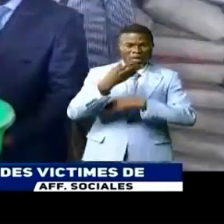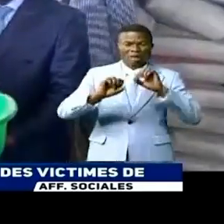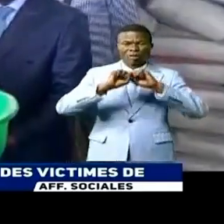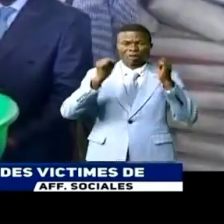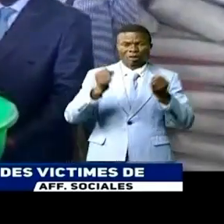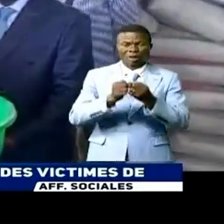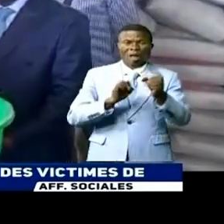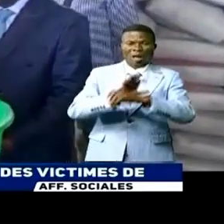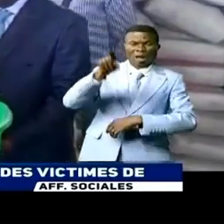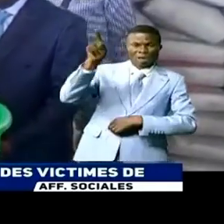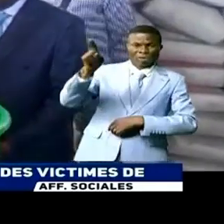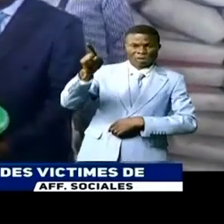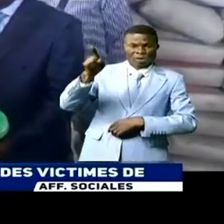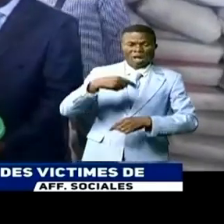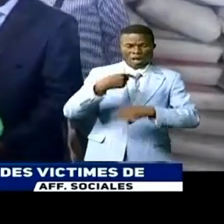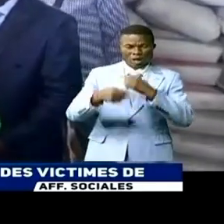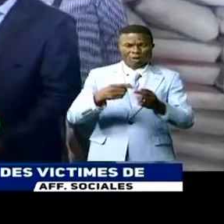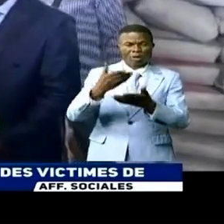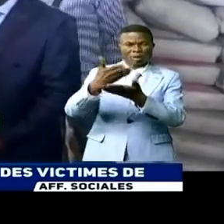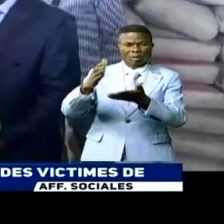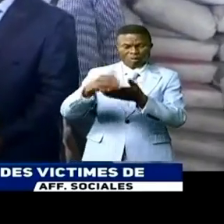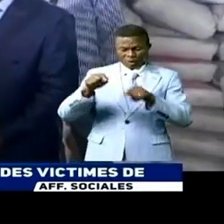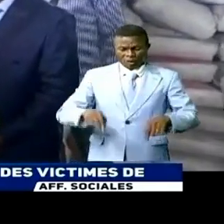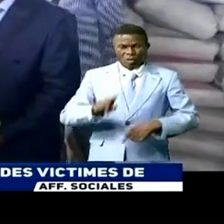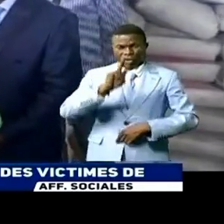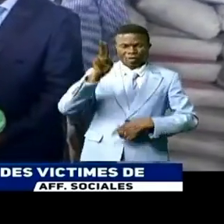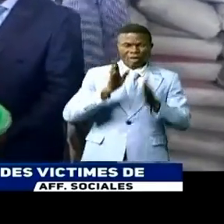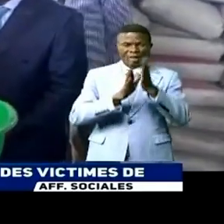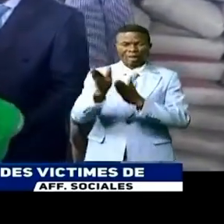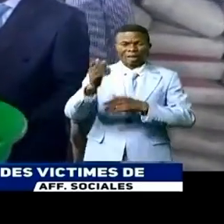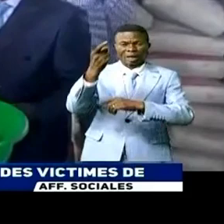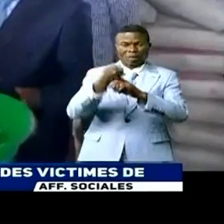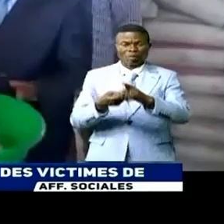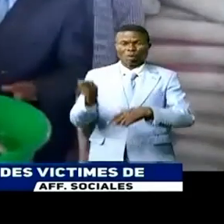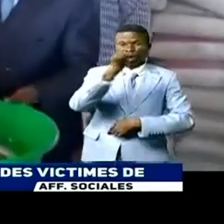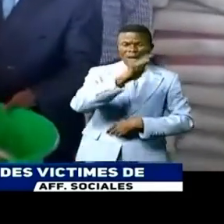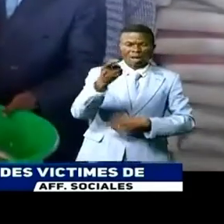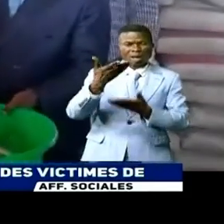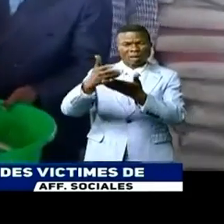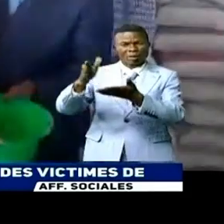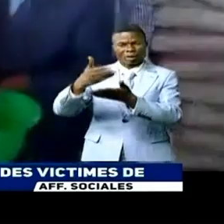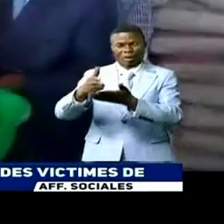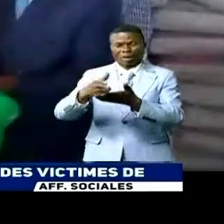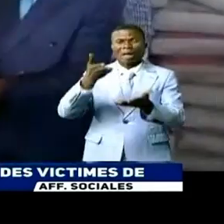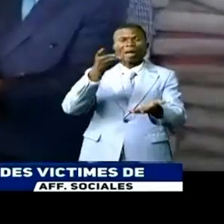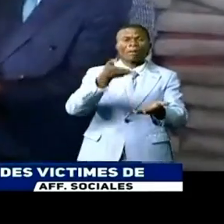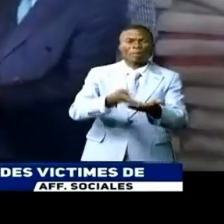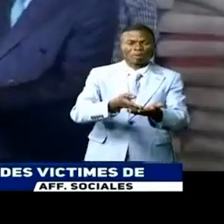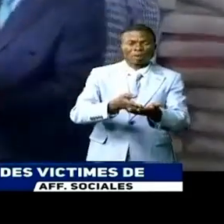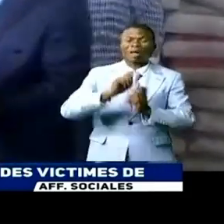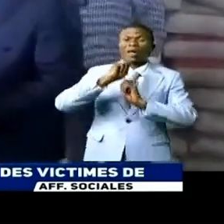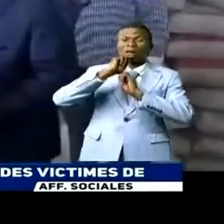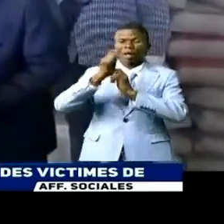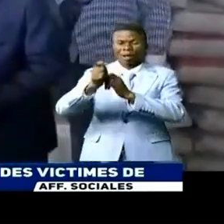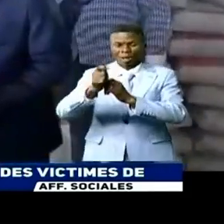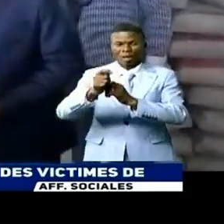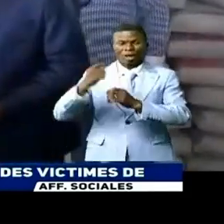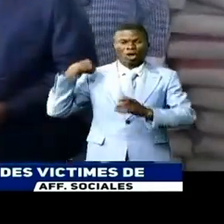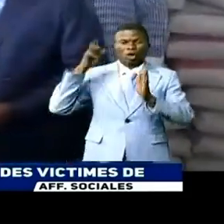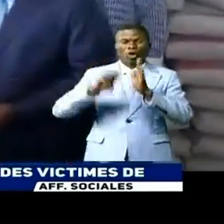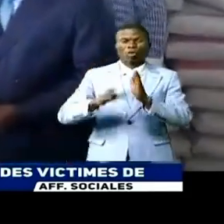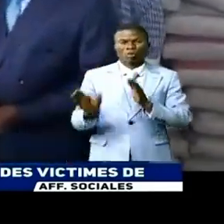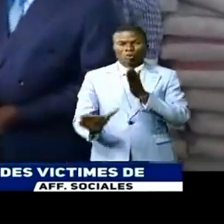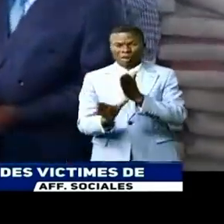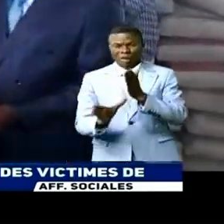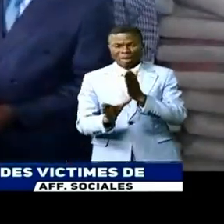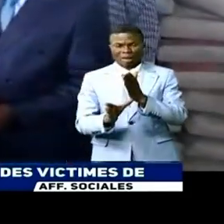maniement a procédé ce vendredi 15 avril 2010 à la remise symbolique des ses dons au gouverneur intérimaire du